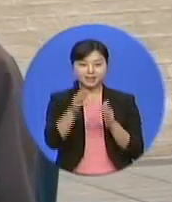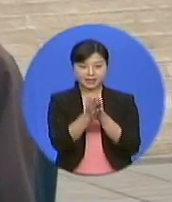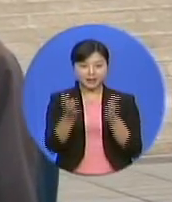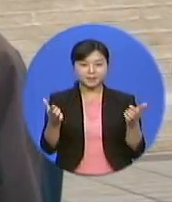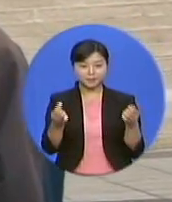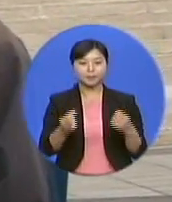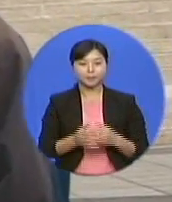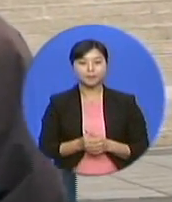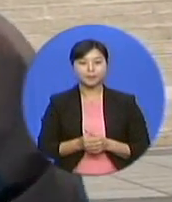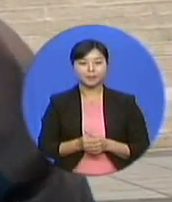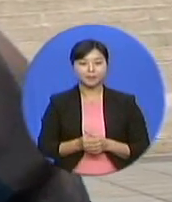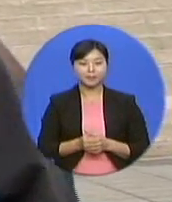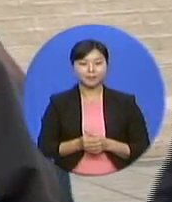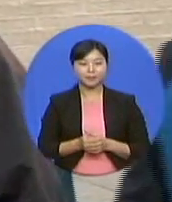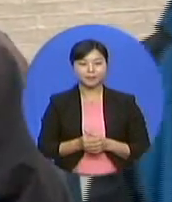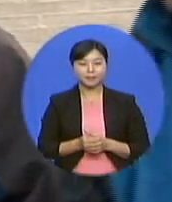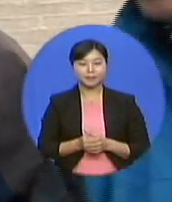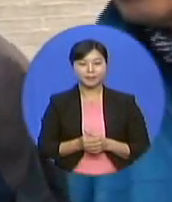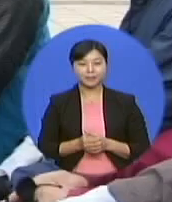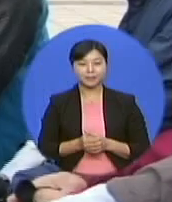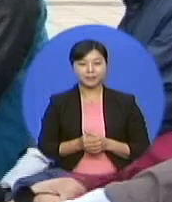걷기를 시작합시다.